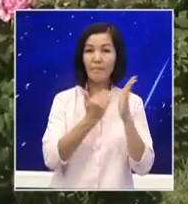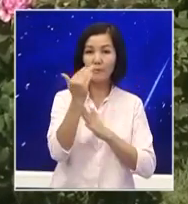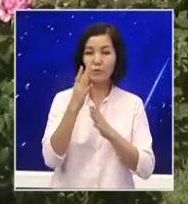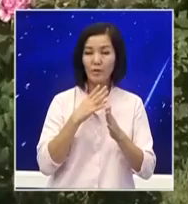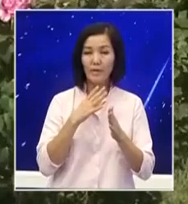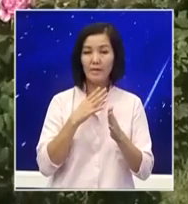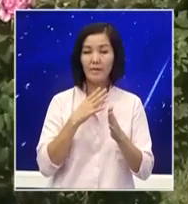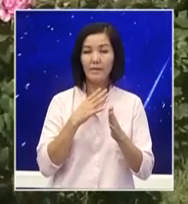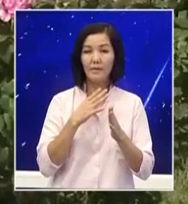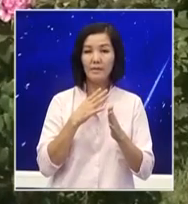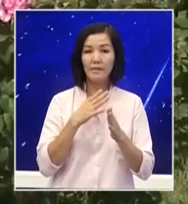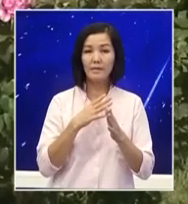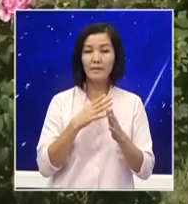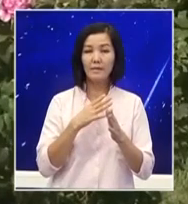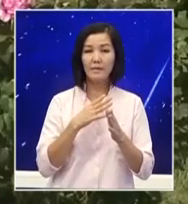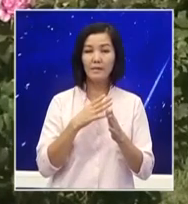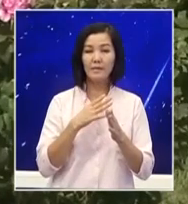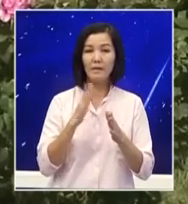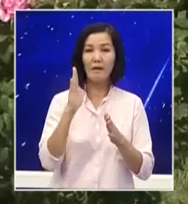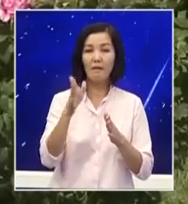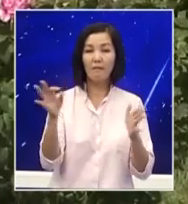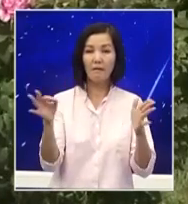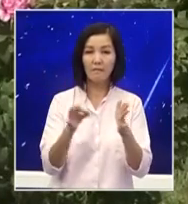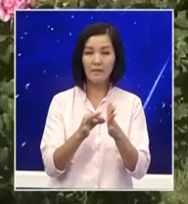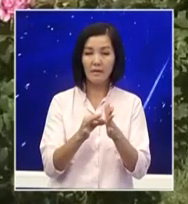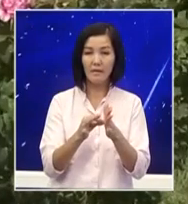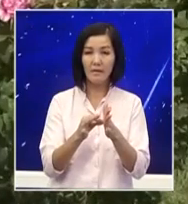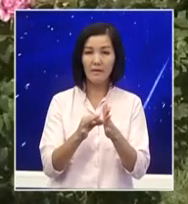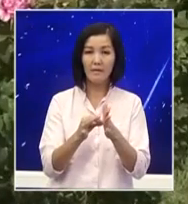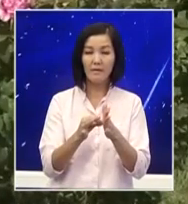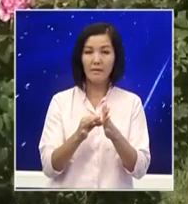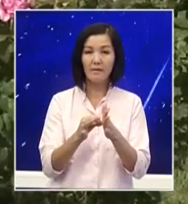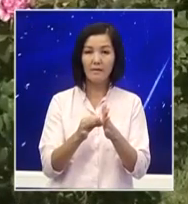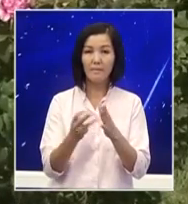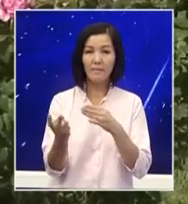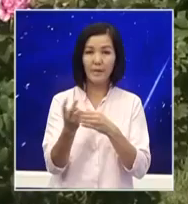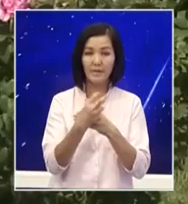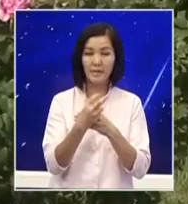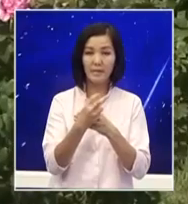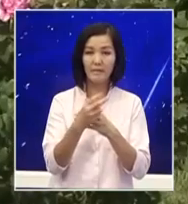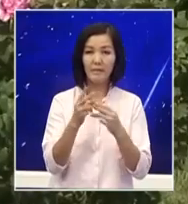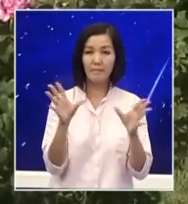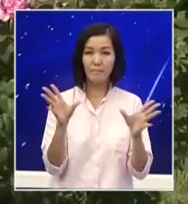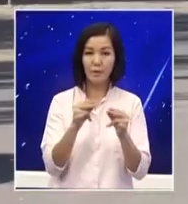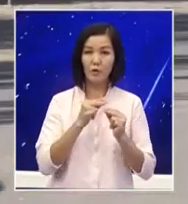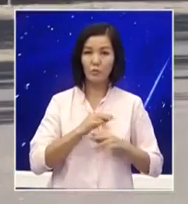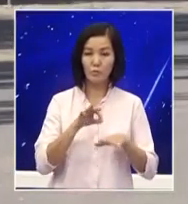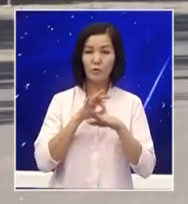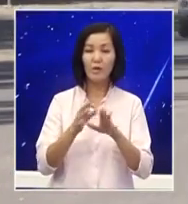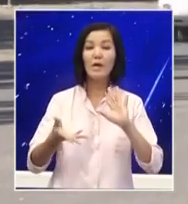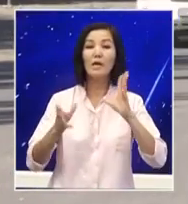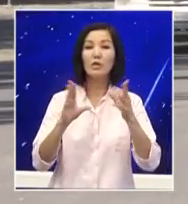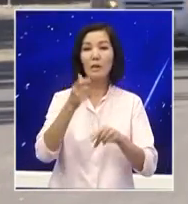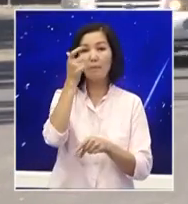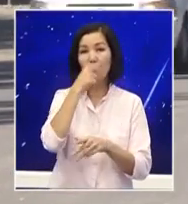отыр. Ендігі мынау алдағы мақсатта жүгінген азаматтармен жұмыс жасаймыз деп жатырмыз. Жалпы